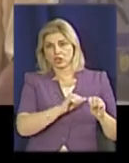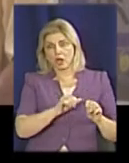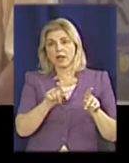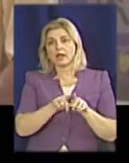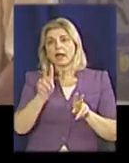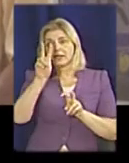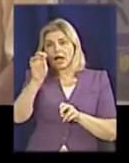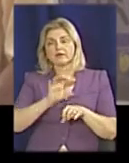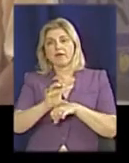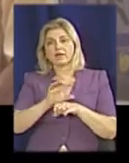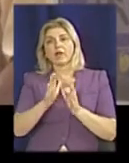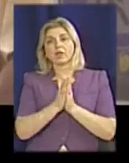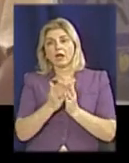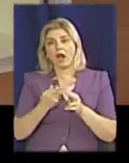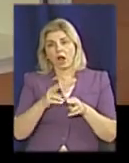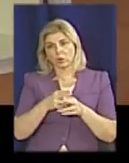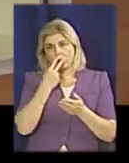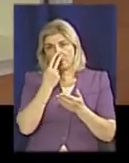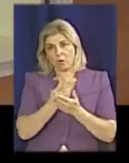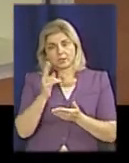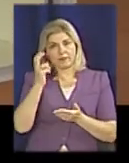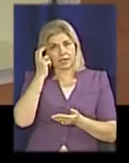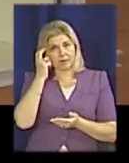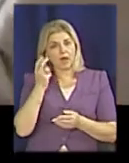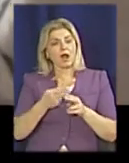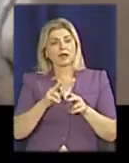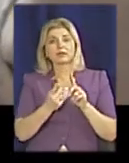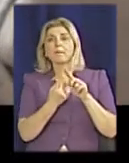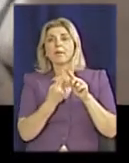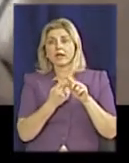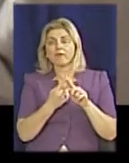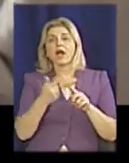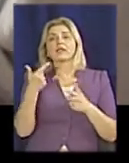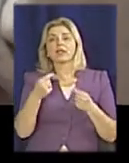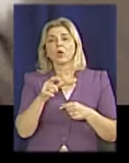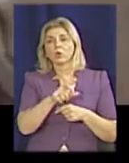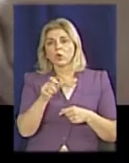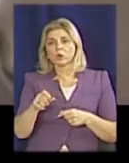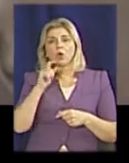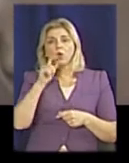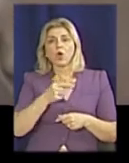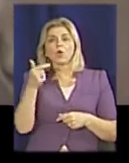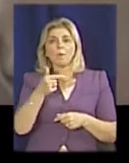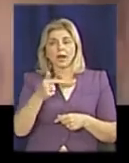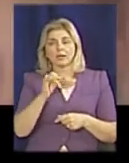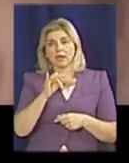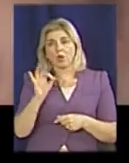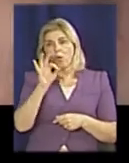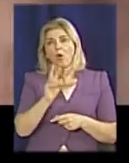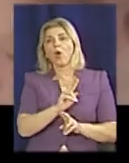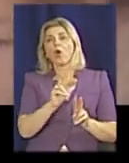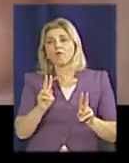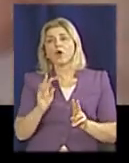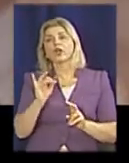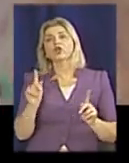яку сьогодні презентували у Києві. Один том – це збірка знімків цивільного населення, українських громадян і, власне, про те, кого і